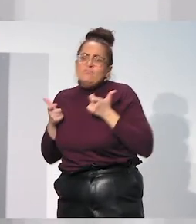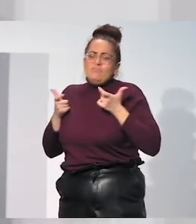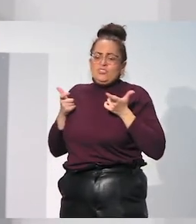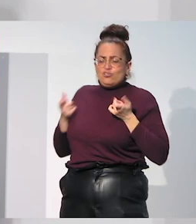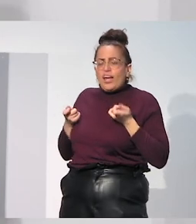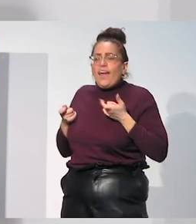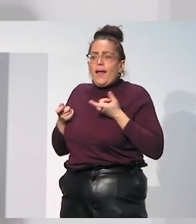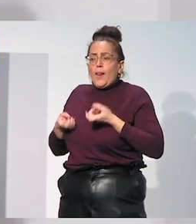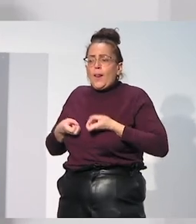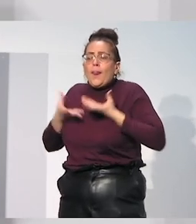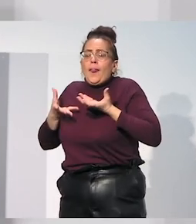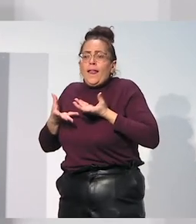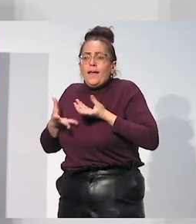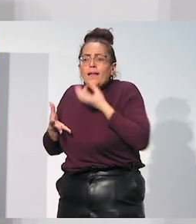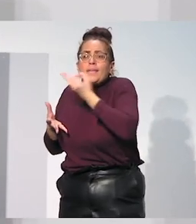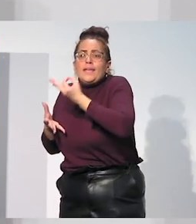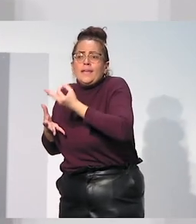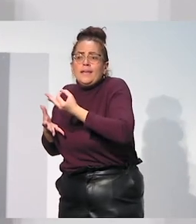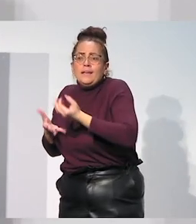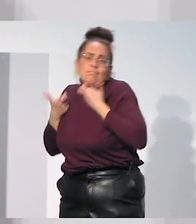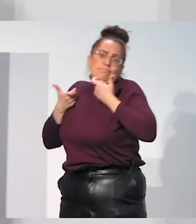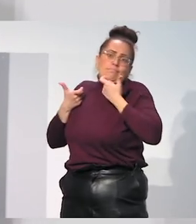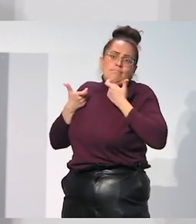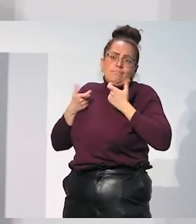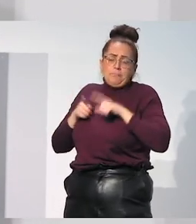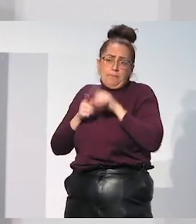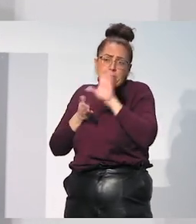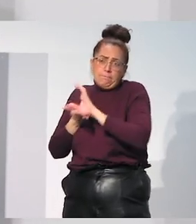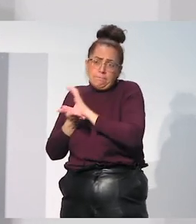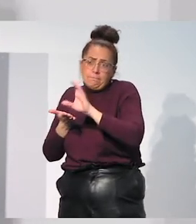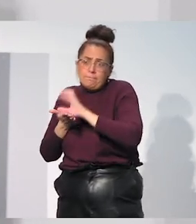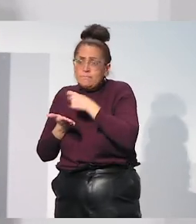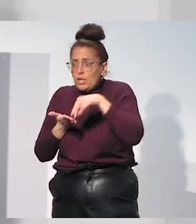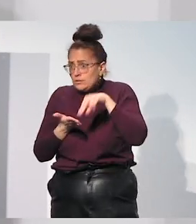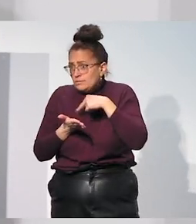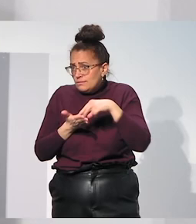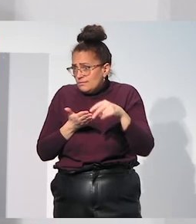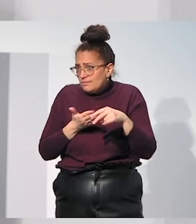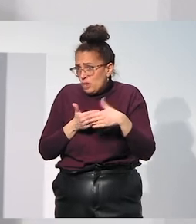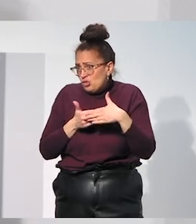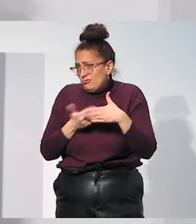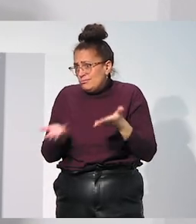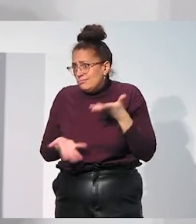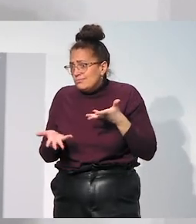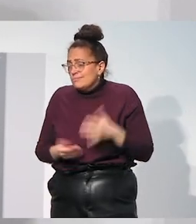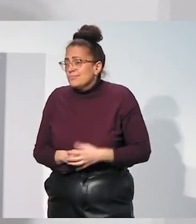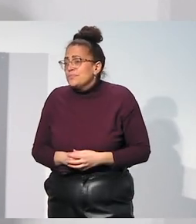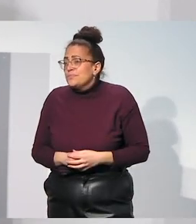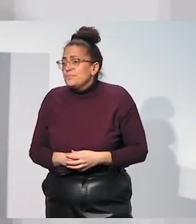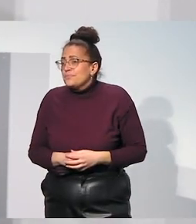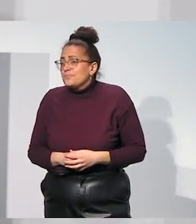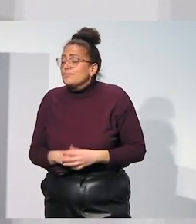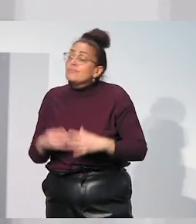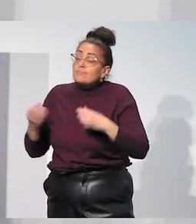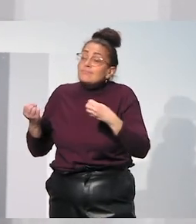trop tenir non plus. Enfin, vous voyez, c'est très chorégraphique. C'est de la danse, hein, aussi. Voilà. Hein. Et